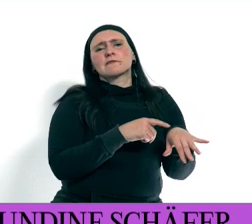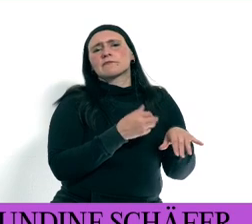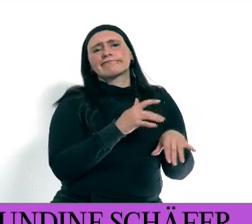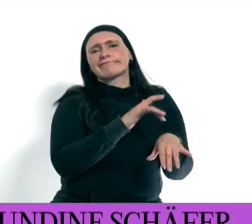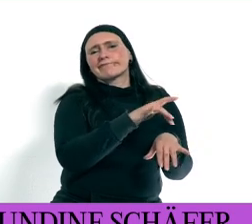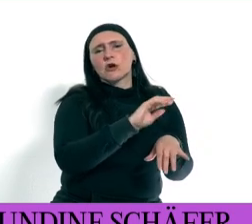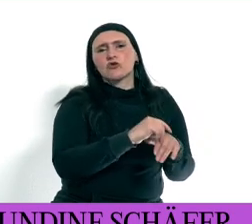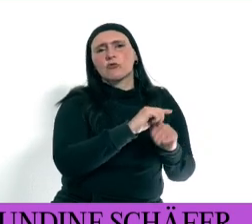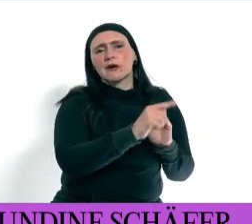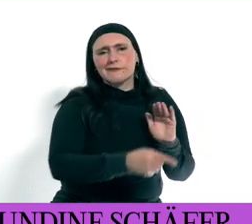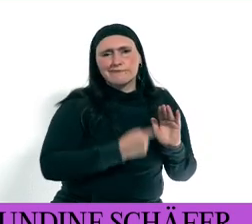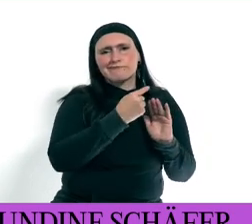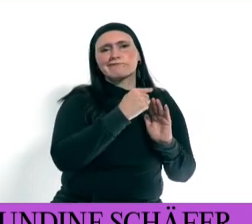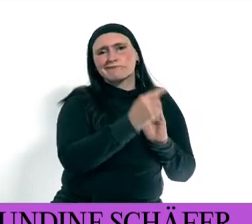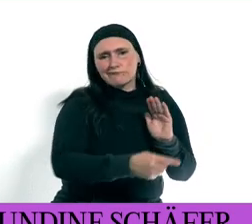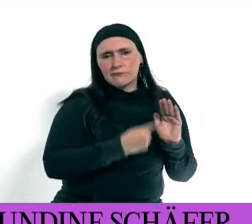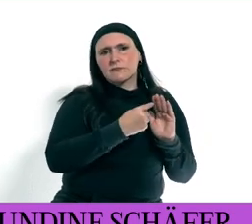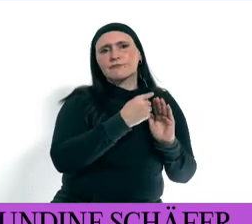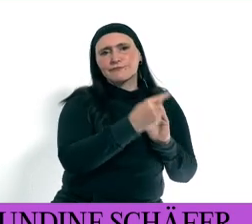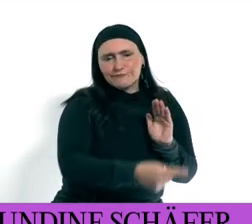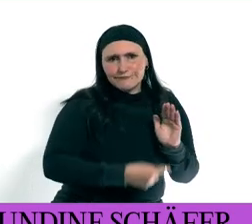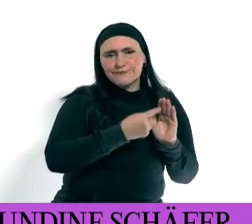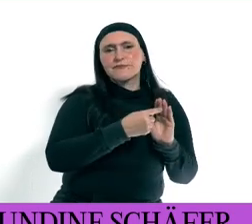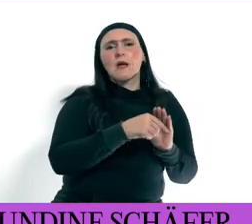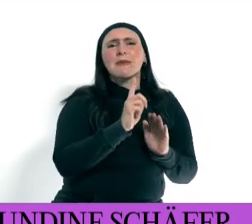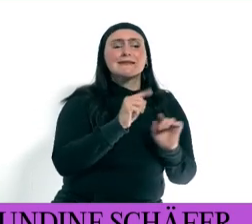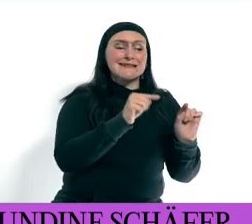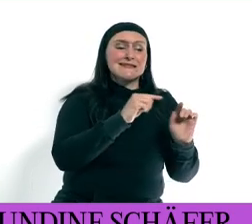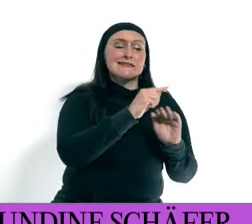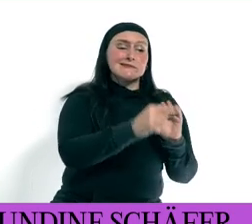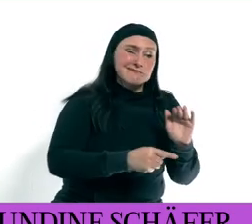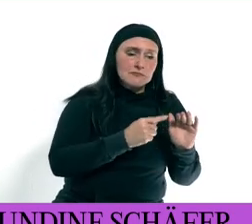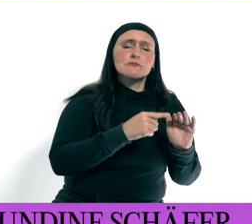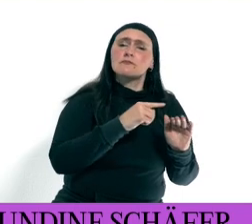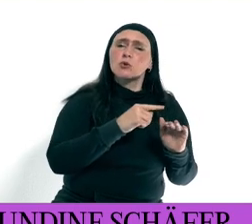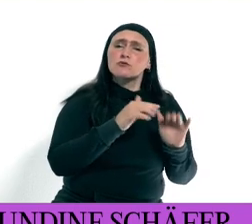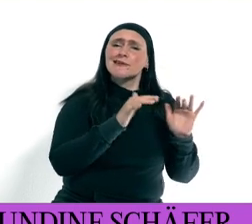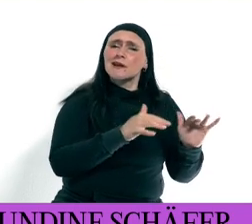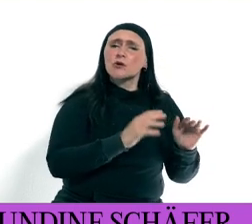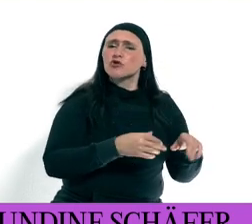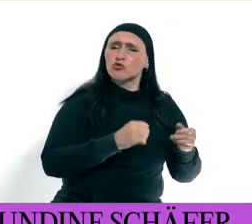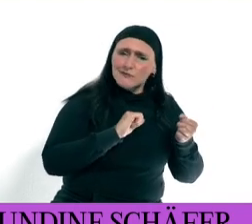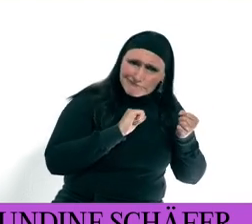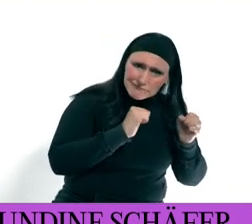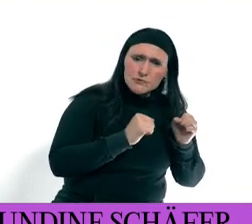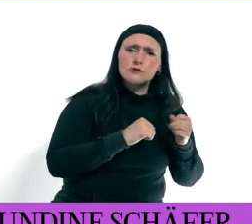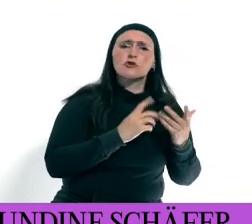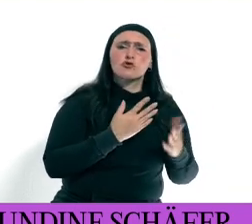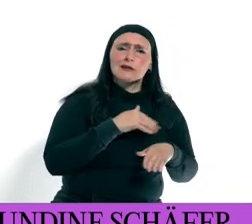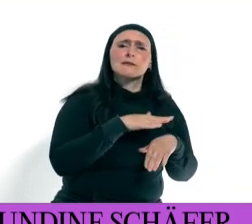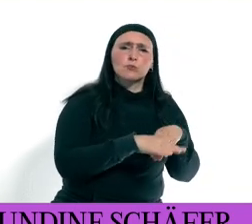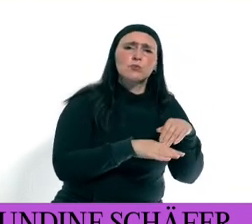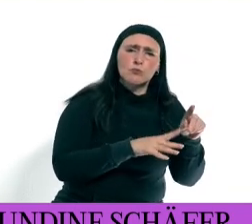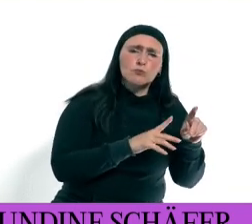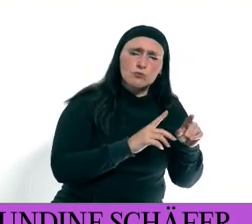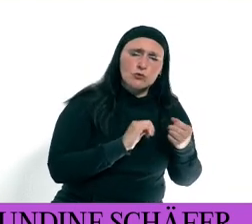in der Kunst movement, kind of spiegelt like sich das durchaus wieder, aber auch die Kunst unterliegt einer Bewegung,